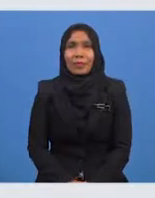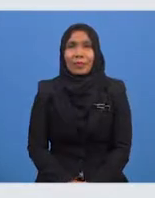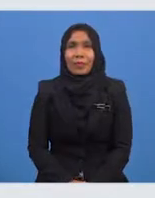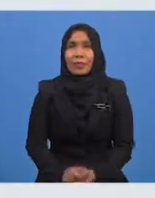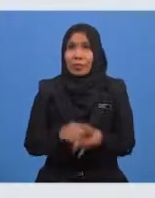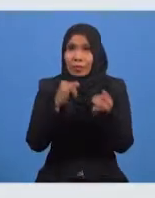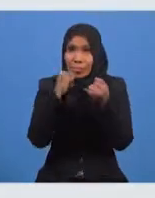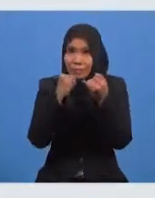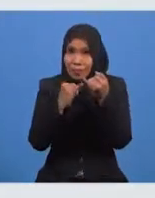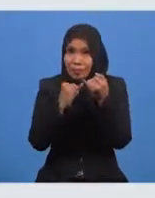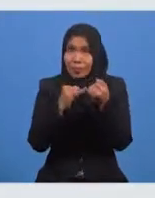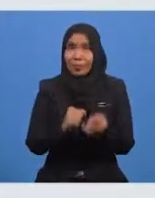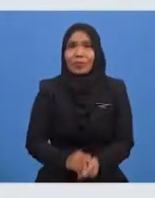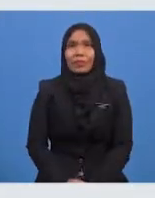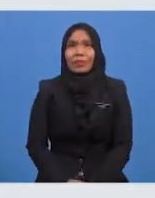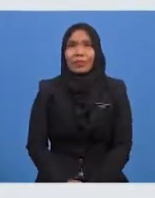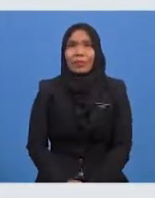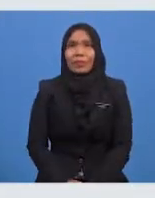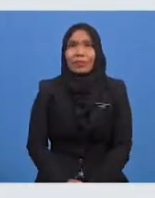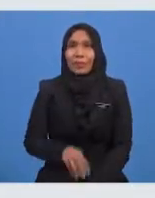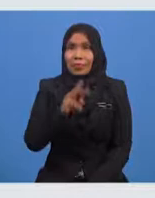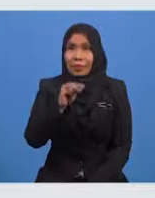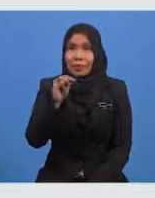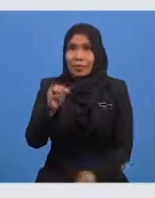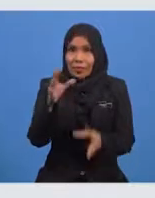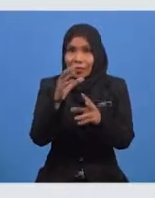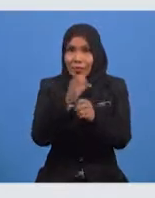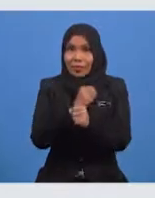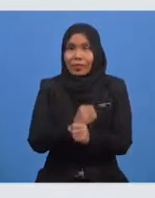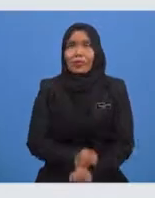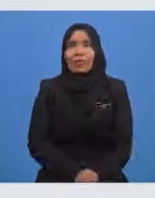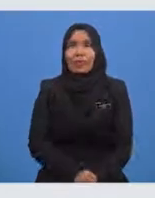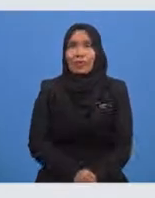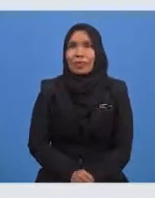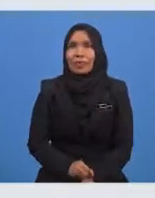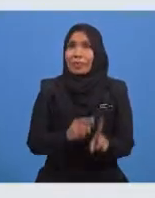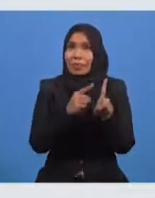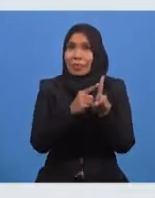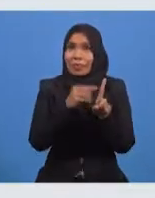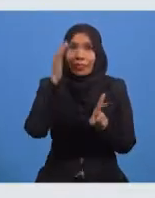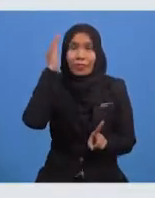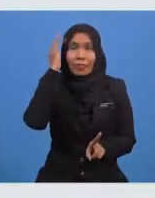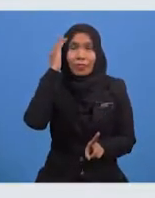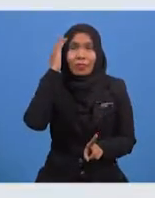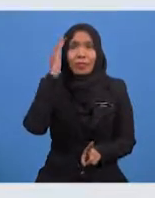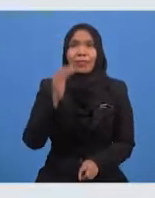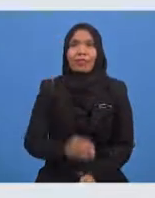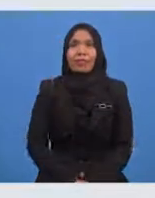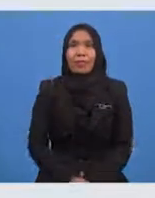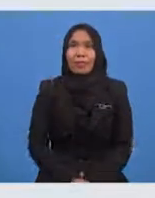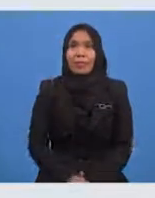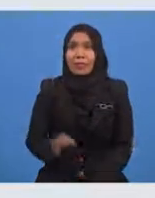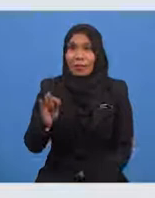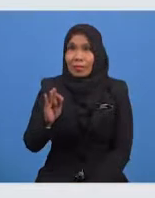akhir rancangan ini, kamu perlu dapat mengetahui, menyenarai dan menganalisis faktor-faktor yang